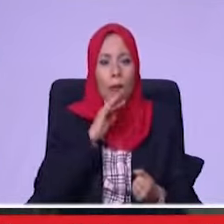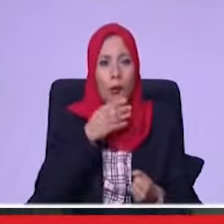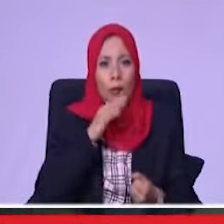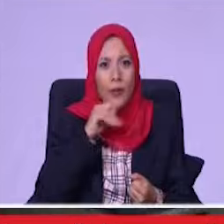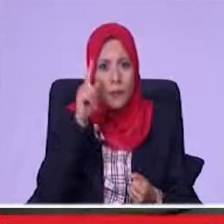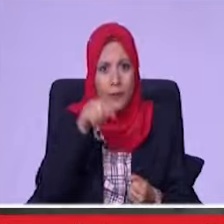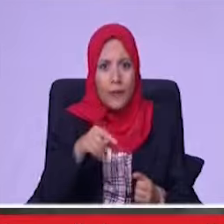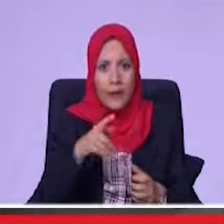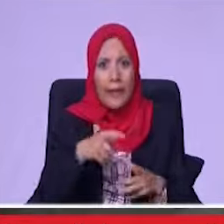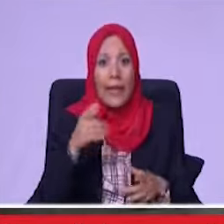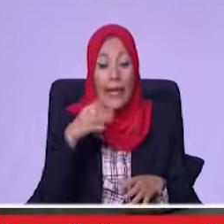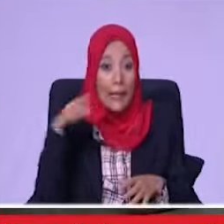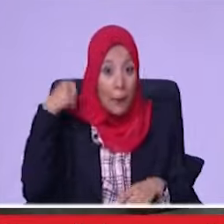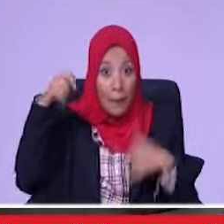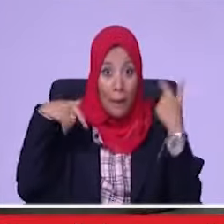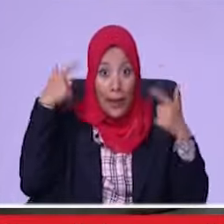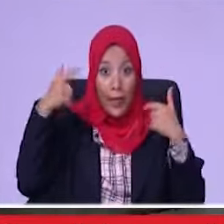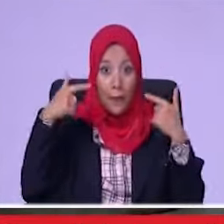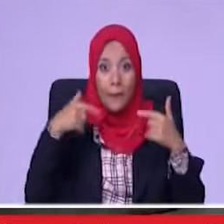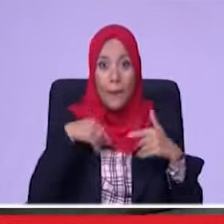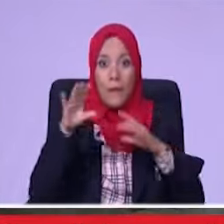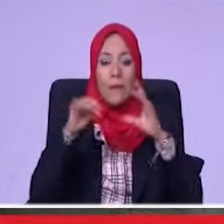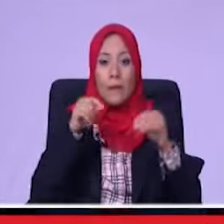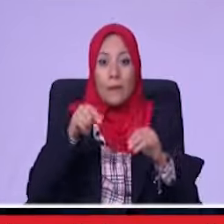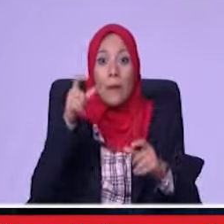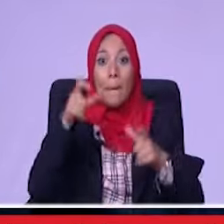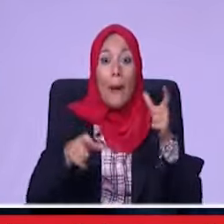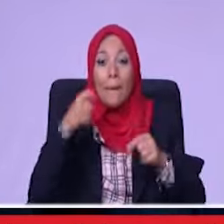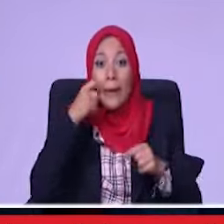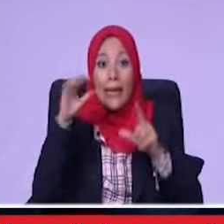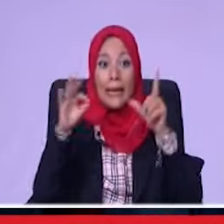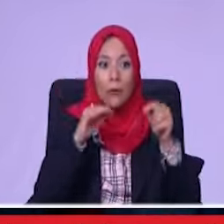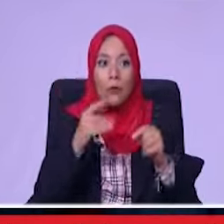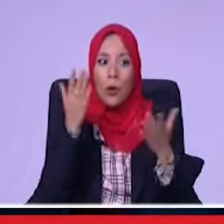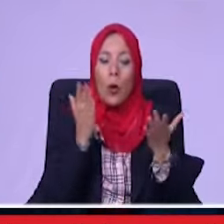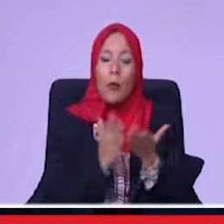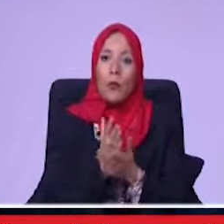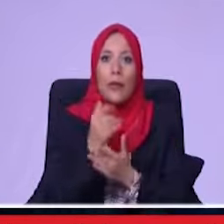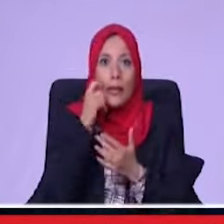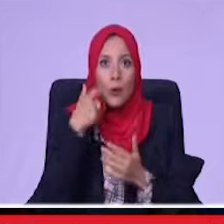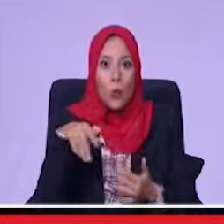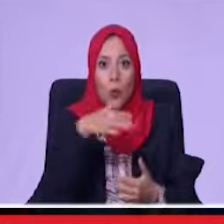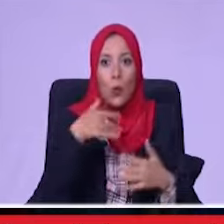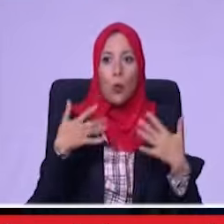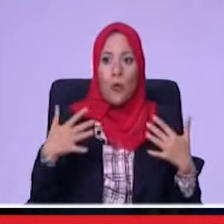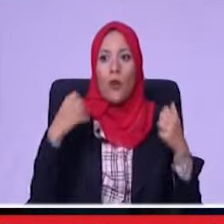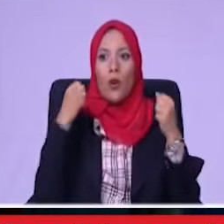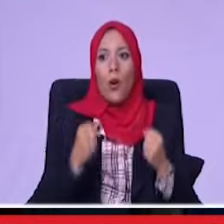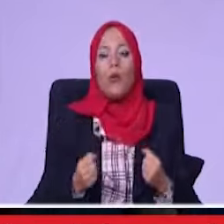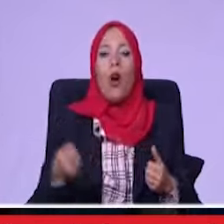تحقيق هذا الحلم عن طريق تعاوننا مع برنامج واحد بالناس، ويا رب نفرح أسر أكتر وأكتر.